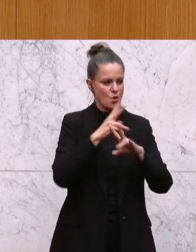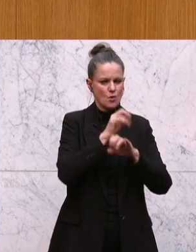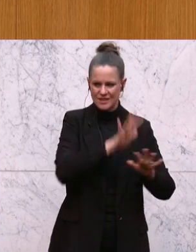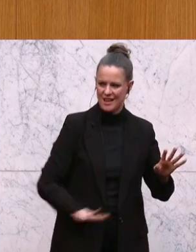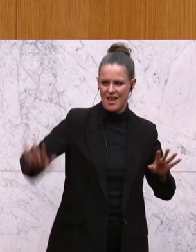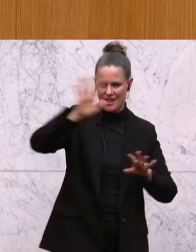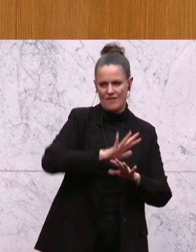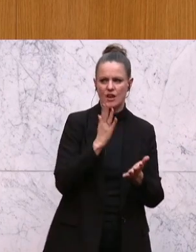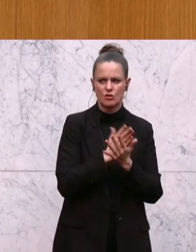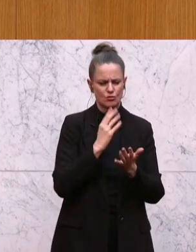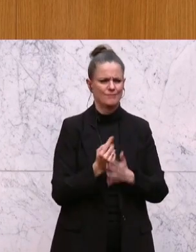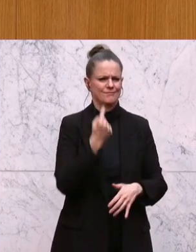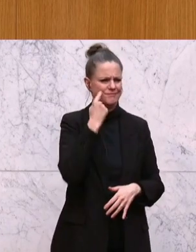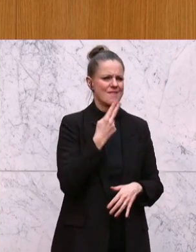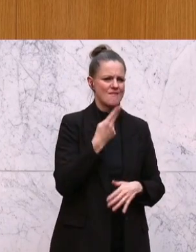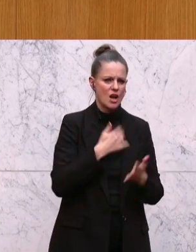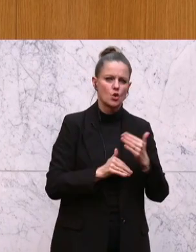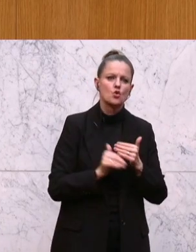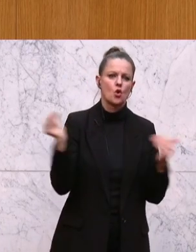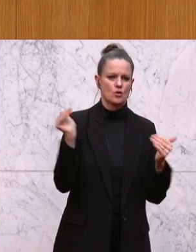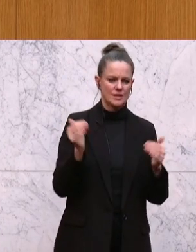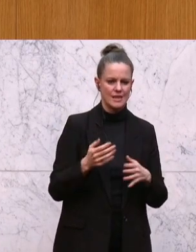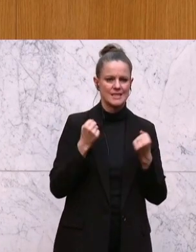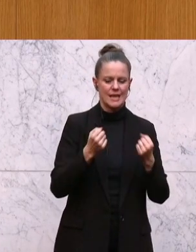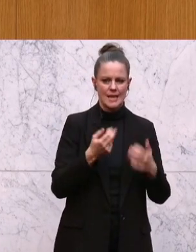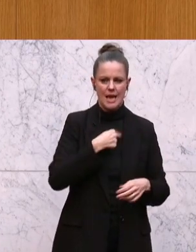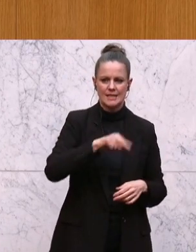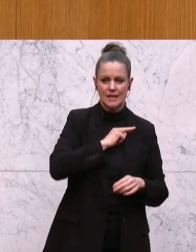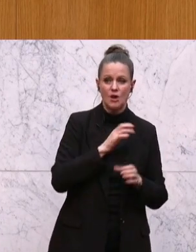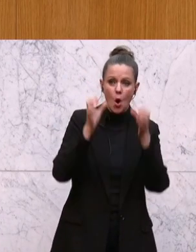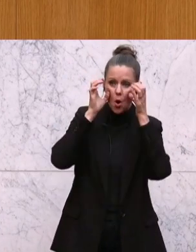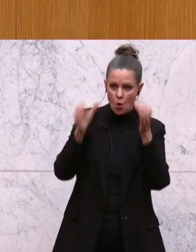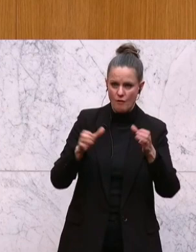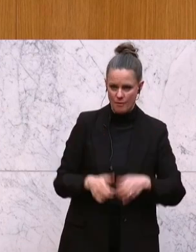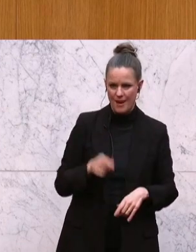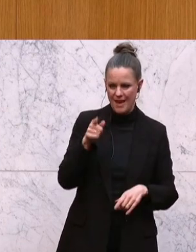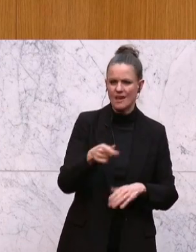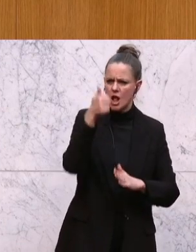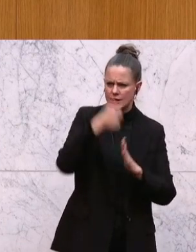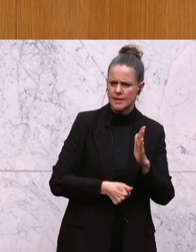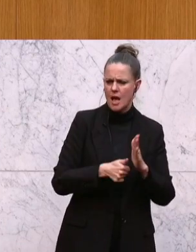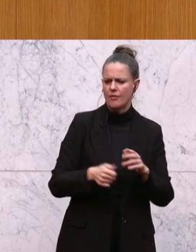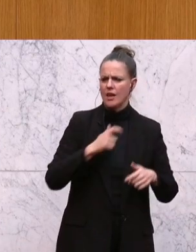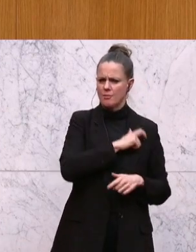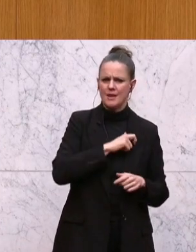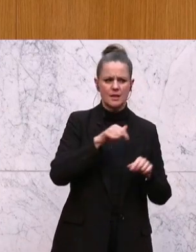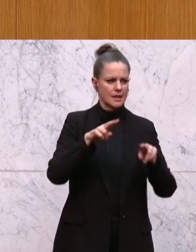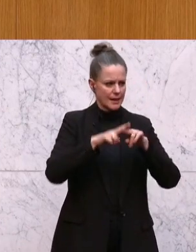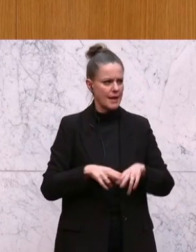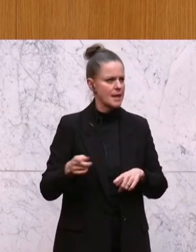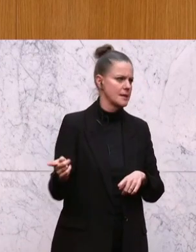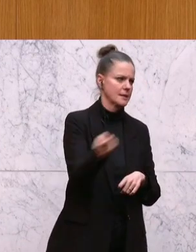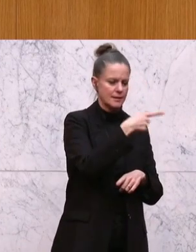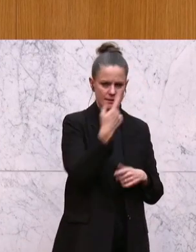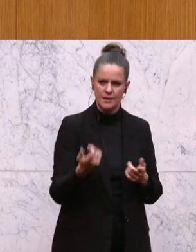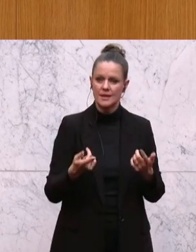Österreich offensichtlich, wer das größte Sicherheitsrisiko in diesem Land ist. Das ist die ÖVP, das ist die Einheitspartei mitsamt den anderen hier. Sie